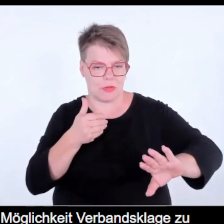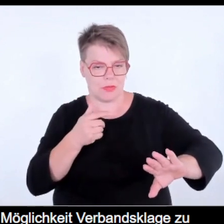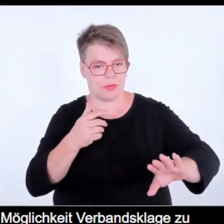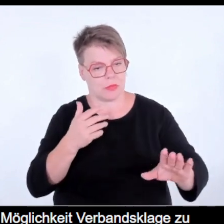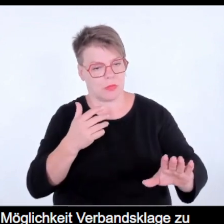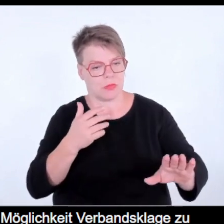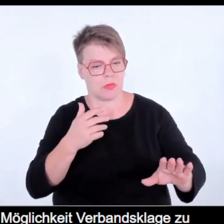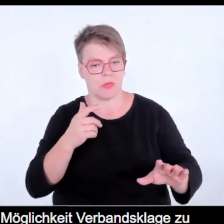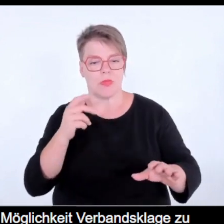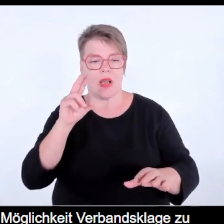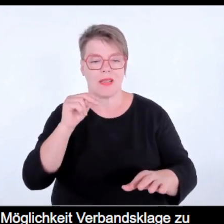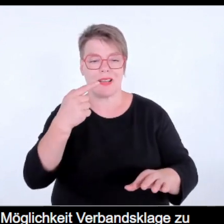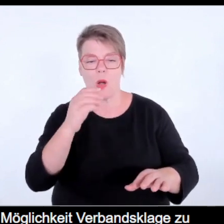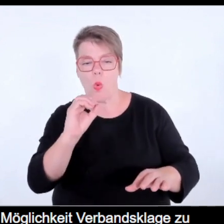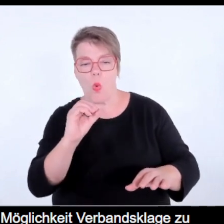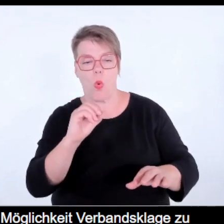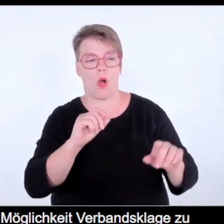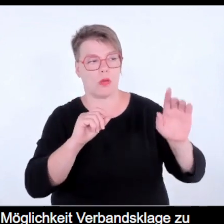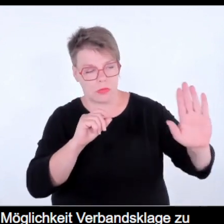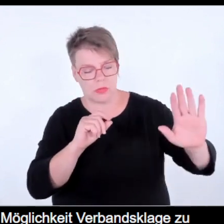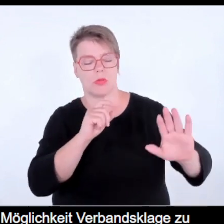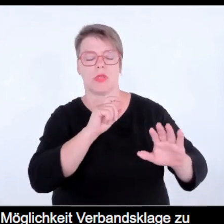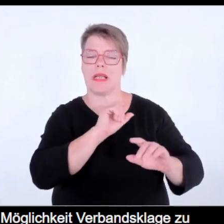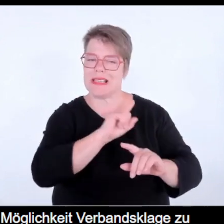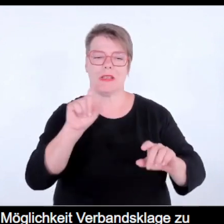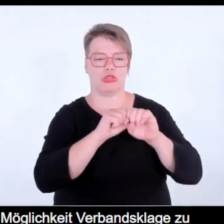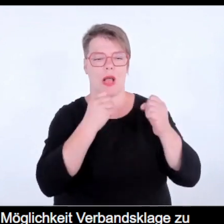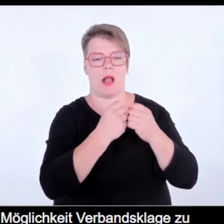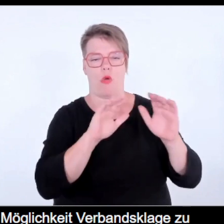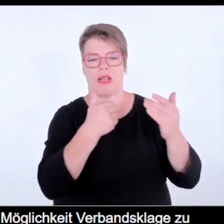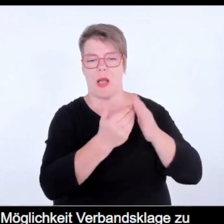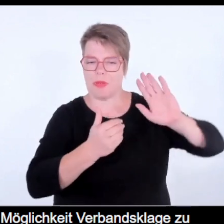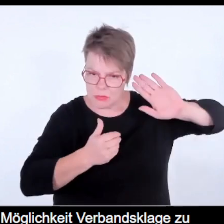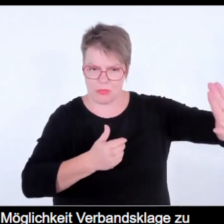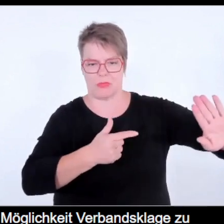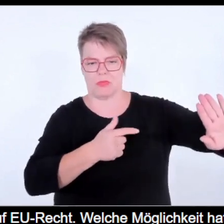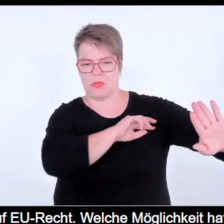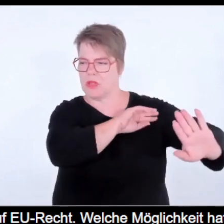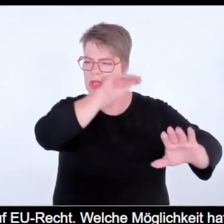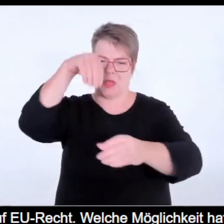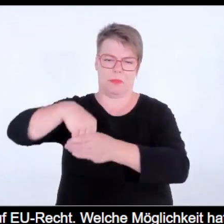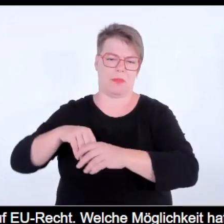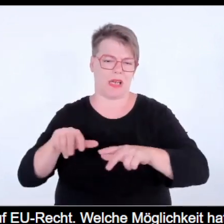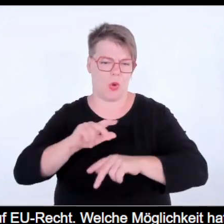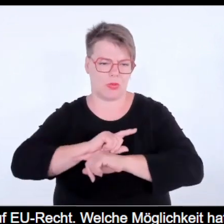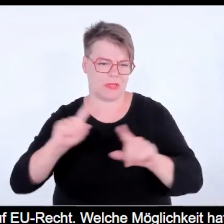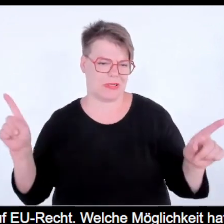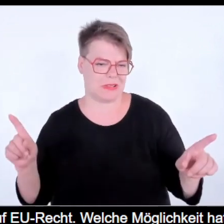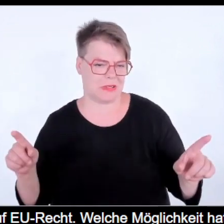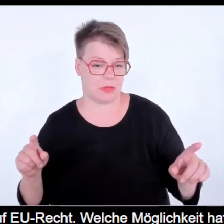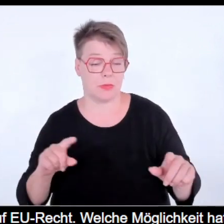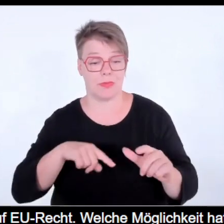der zweite Teil ist schlichtweg, dass wir auch diese ganzen Verbandsklagen einschränken auf ein Minimum. Und das geht. Das können wir auch national machen.